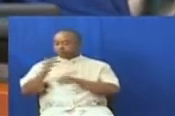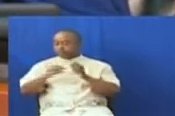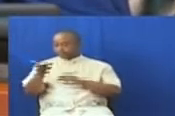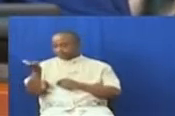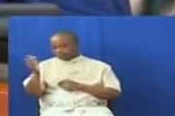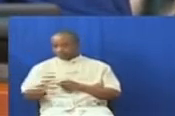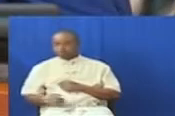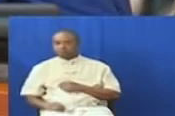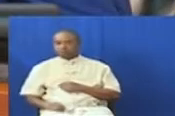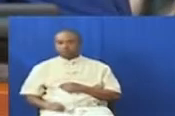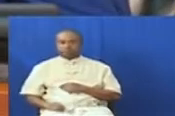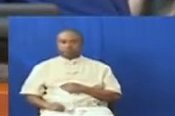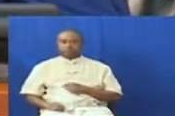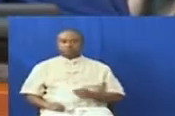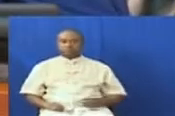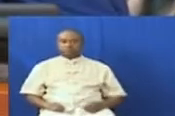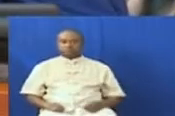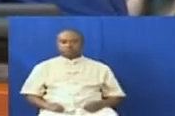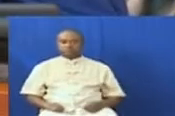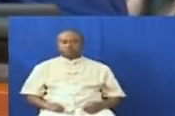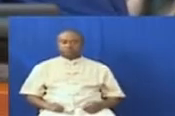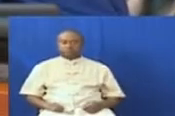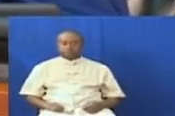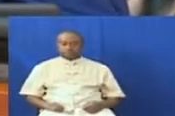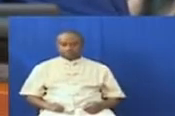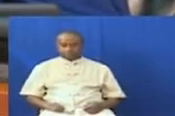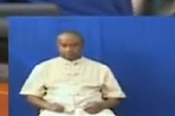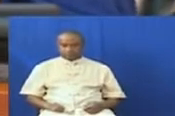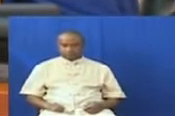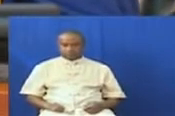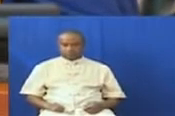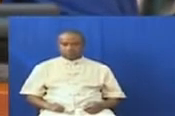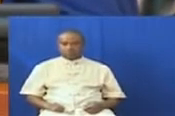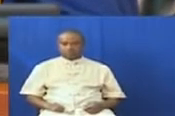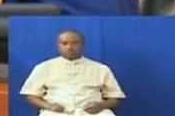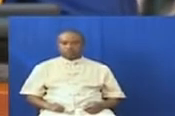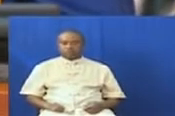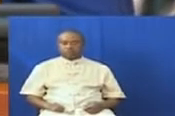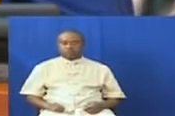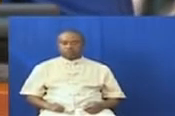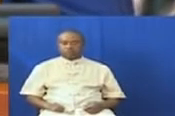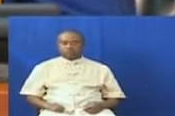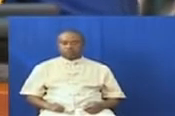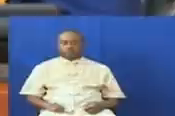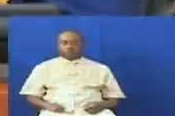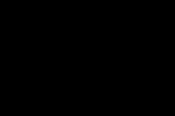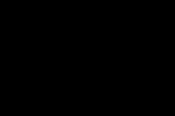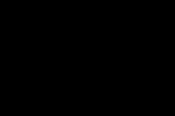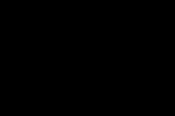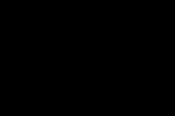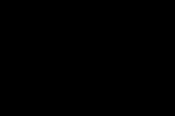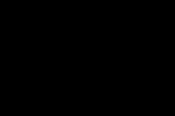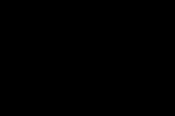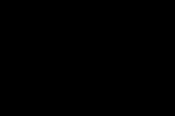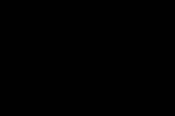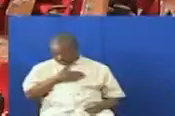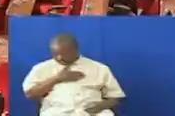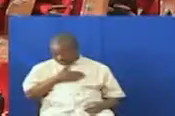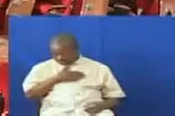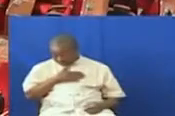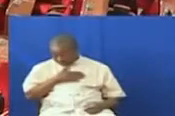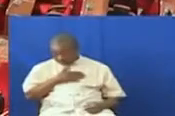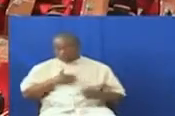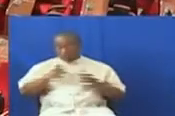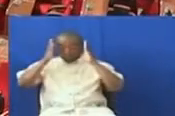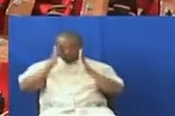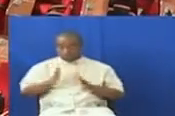na Mheshimiwa Engineer Ngonyani. Mheshimiwa Rose Kamili ajiandae. Asante Mheshimiwa Naibu Spika kwa